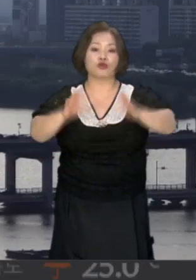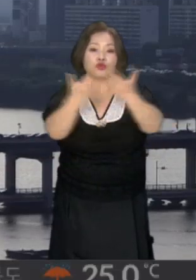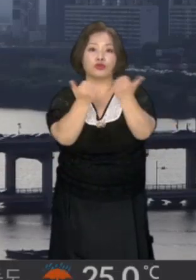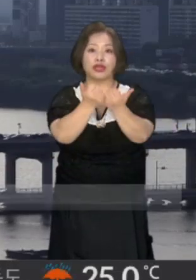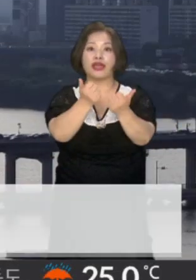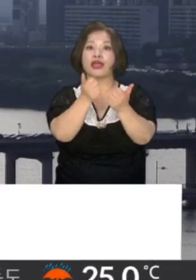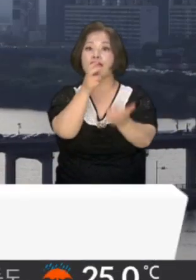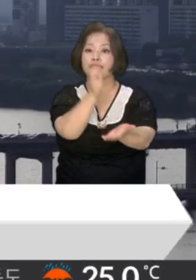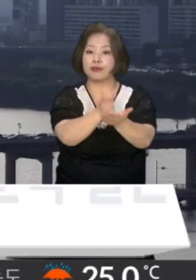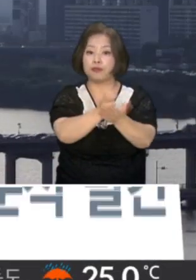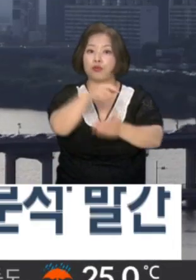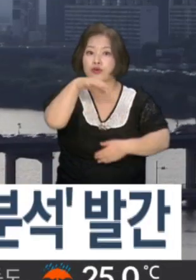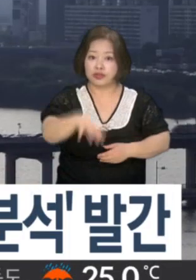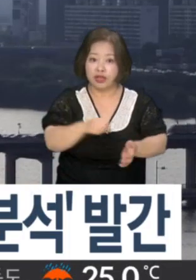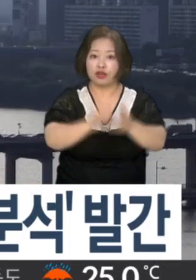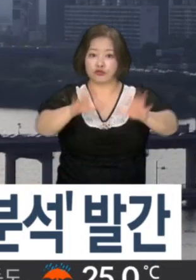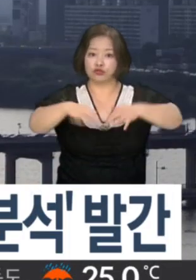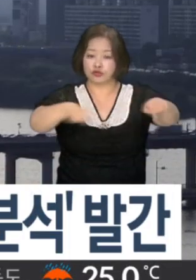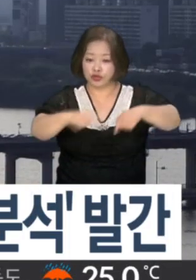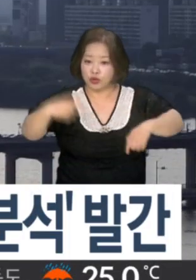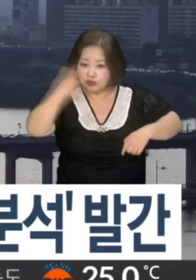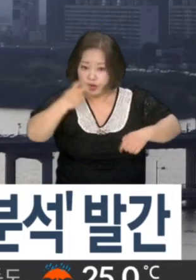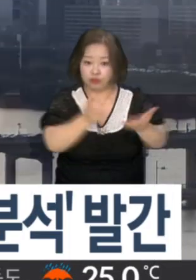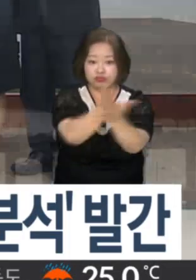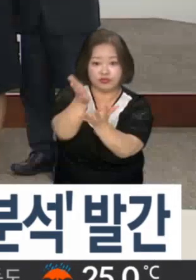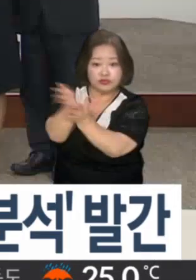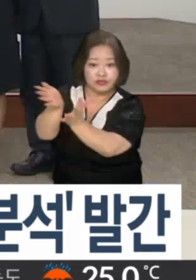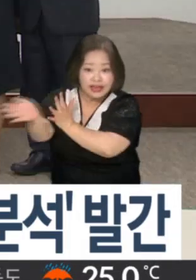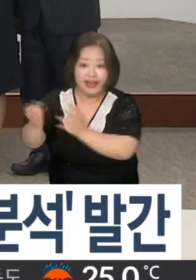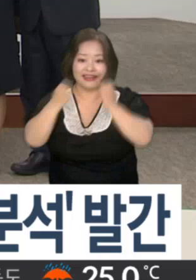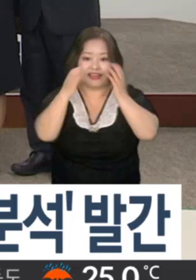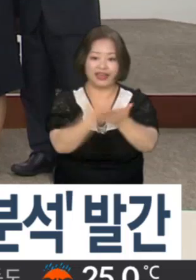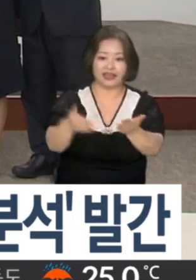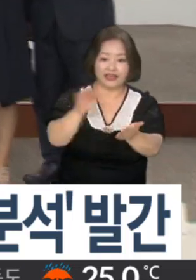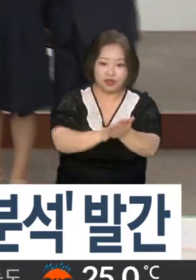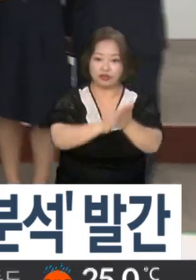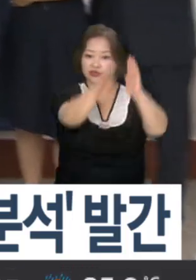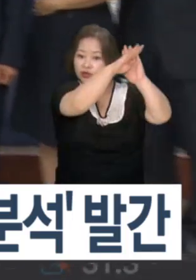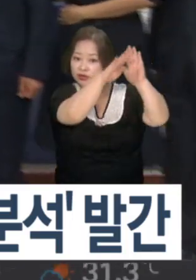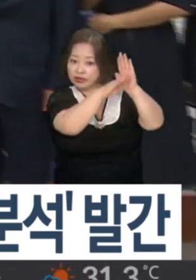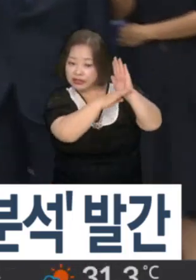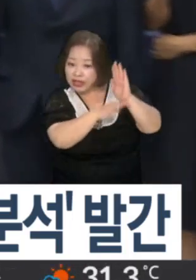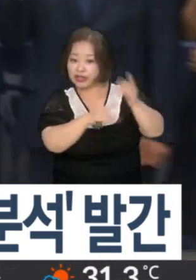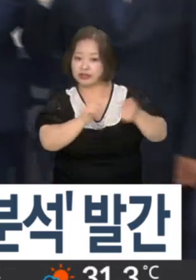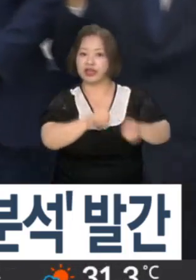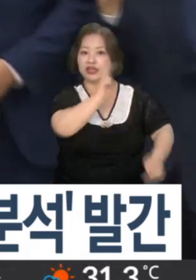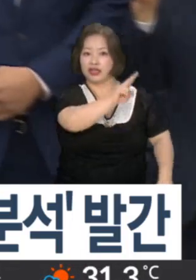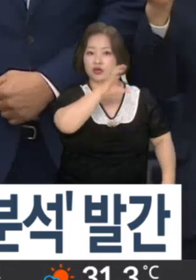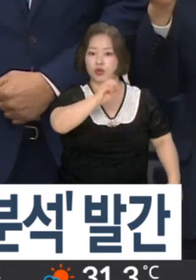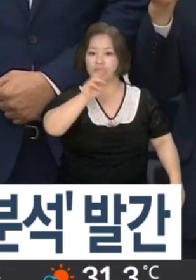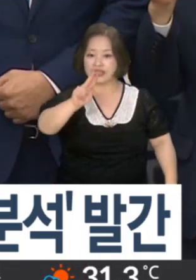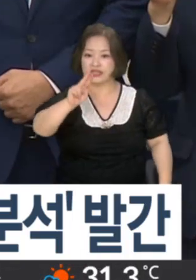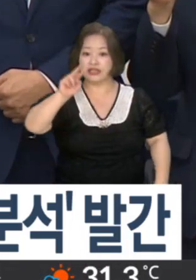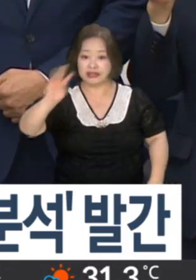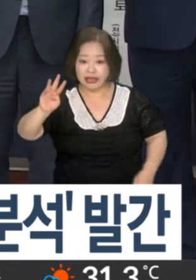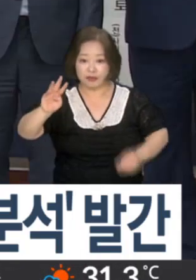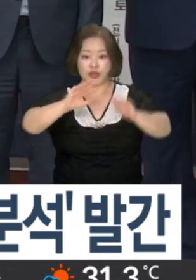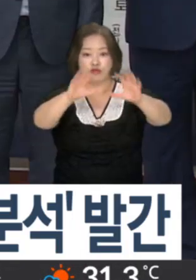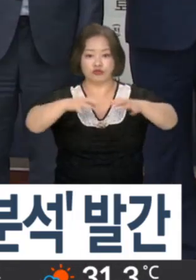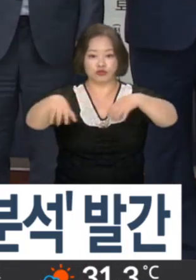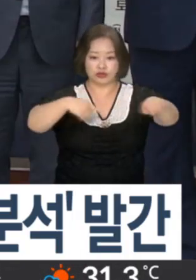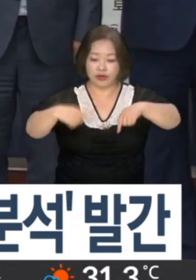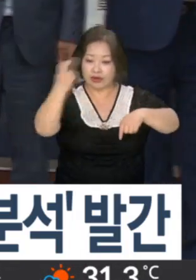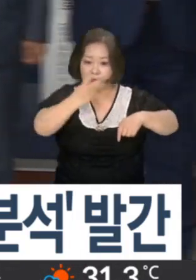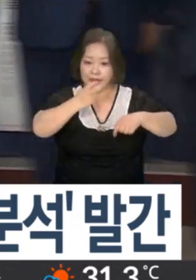국회 입법조사처가 올해 국정감사에 분야별 정책 이슈와 개선방안을 정리한 보고서 2023 국정감사 이슈 분석을